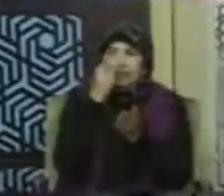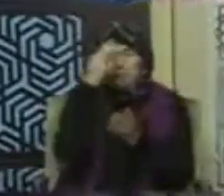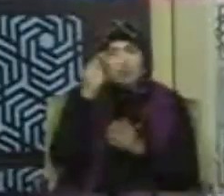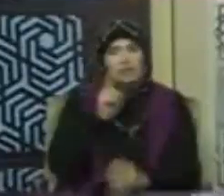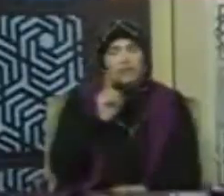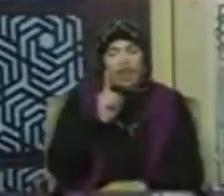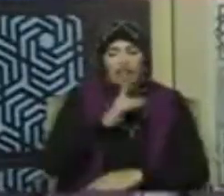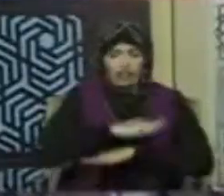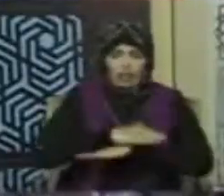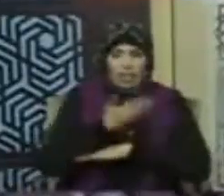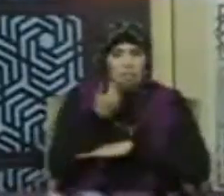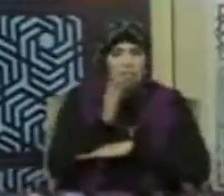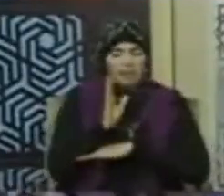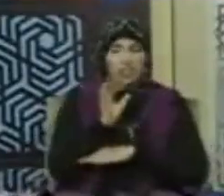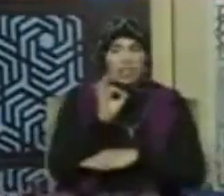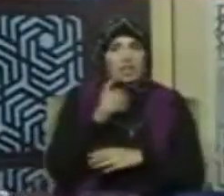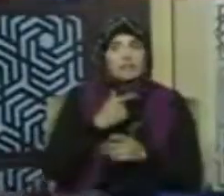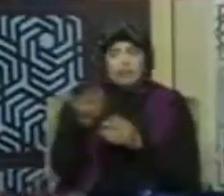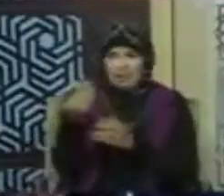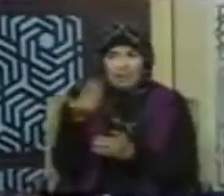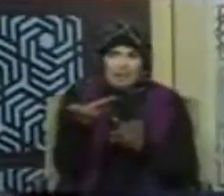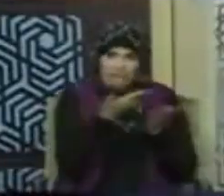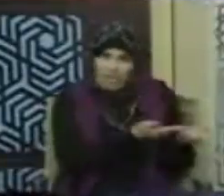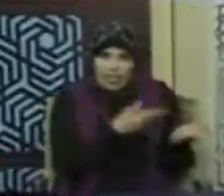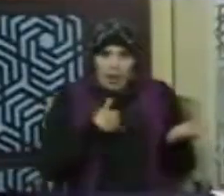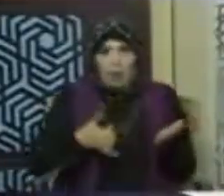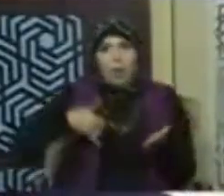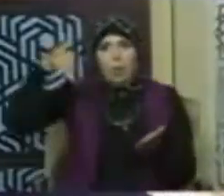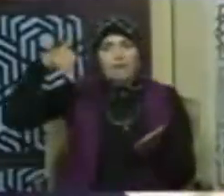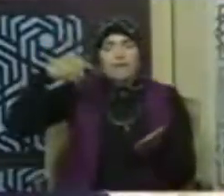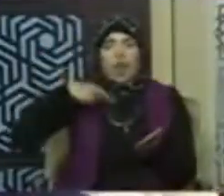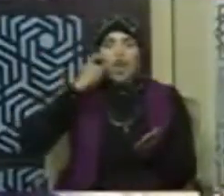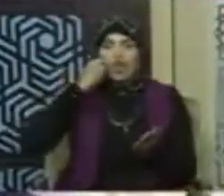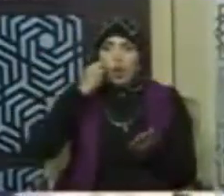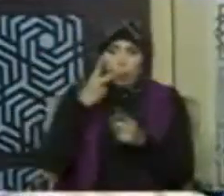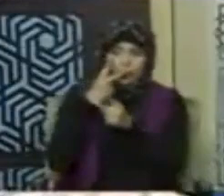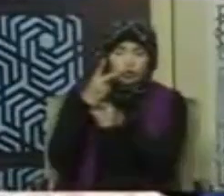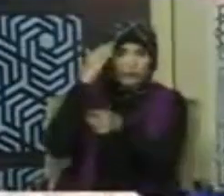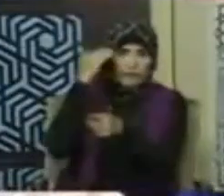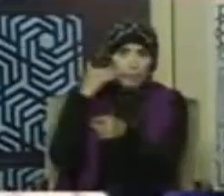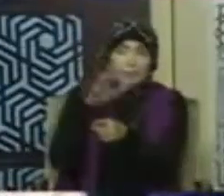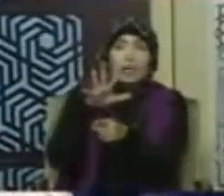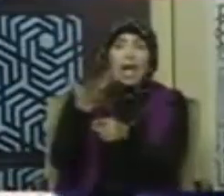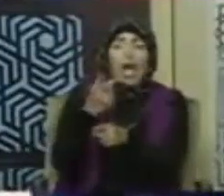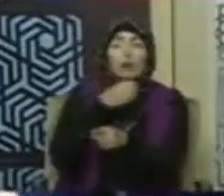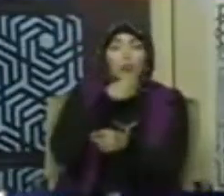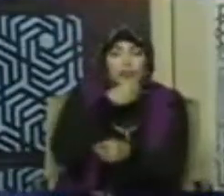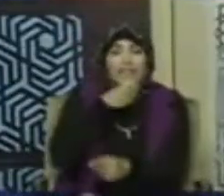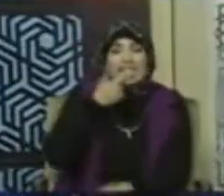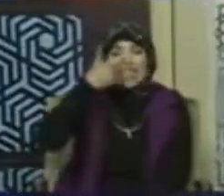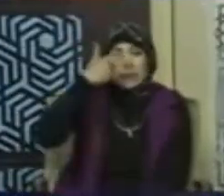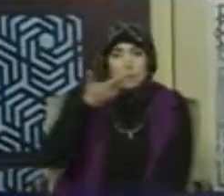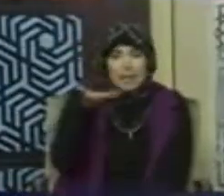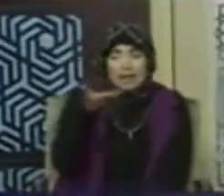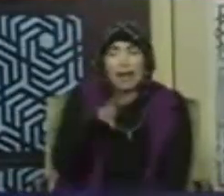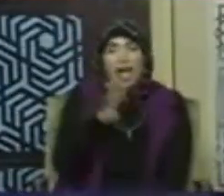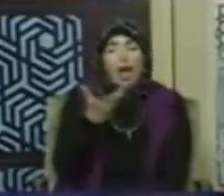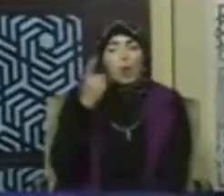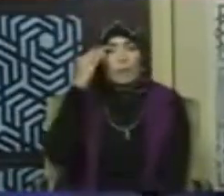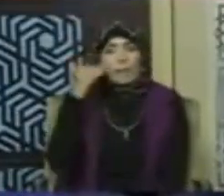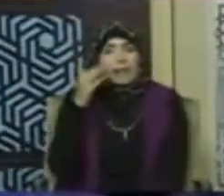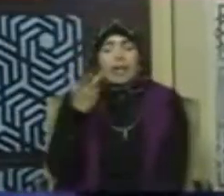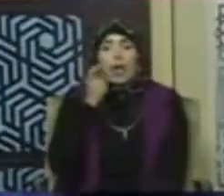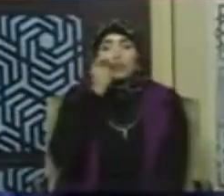أن نجلس والمرأة واقفة، وعندما كانوا يجدون مسنا أو أحدا من ذوي الاحتياجات